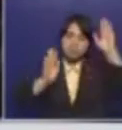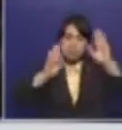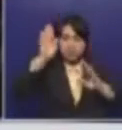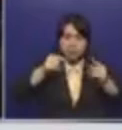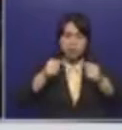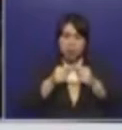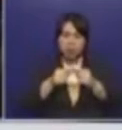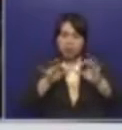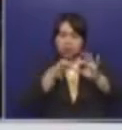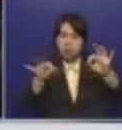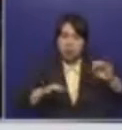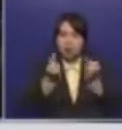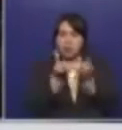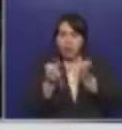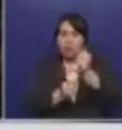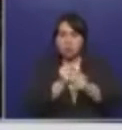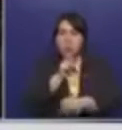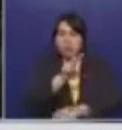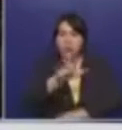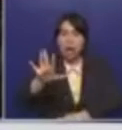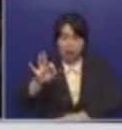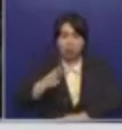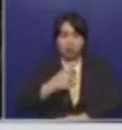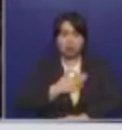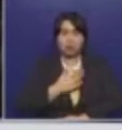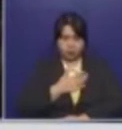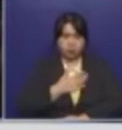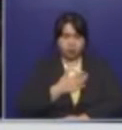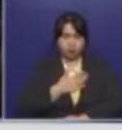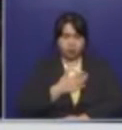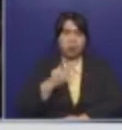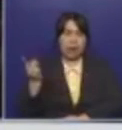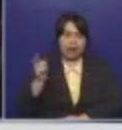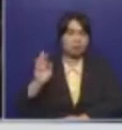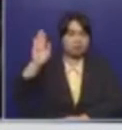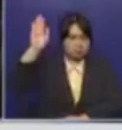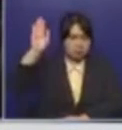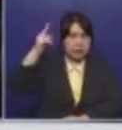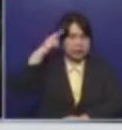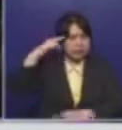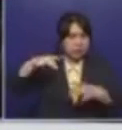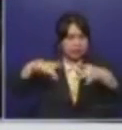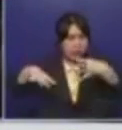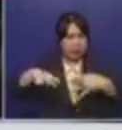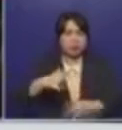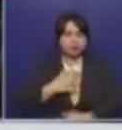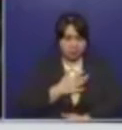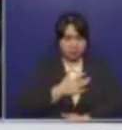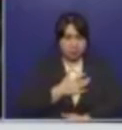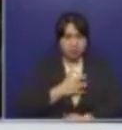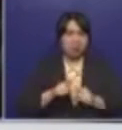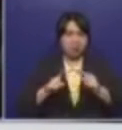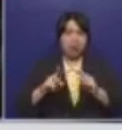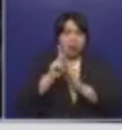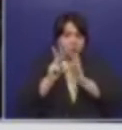ธรรมนูญปี2559ดิฉันนะคะเป็นหนึ่งในนั้นที่แสดงความคิดเห็นต่างแต่ดิฉันถูกกฎหม